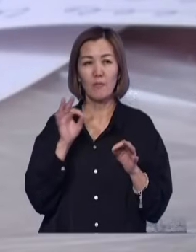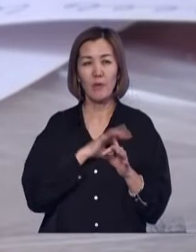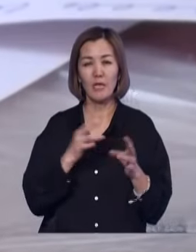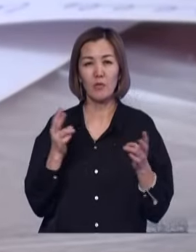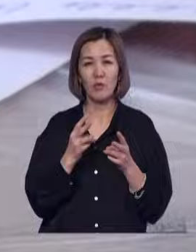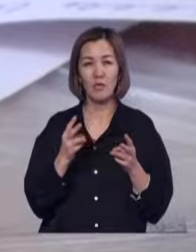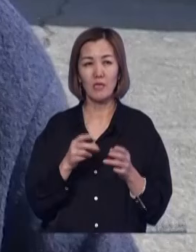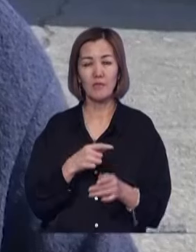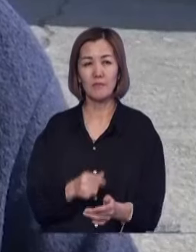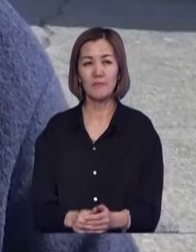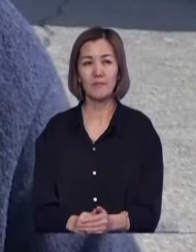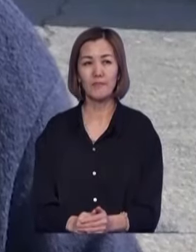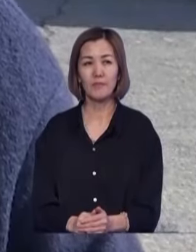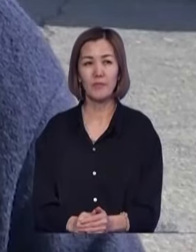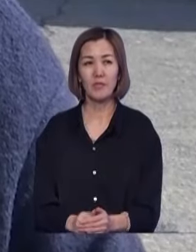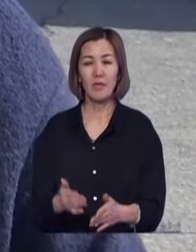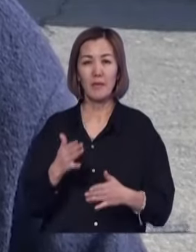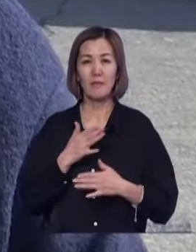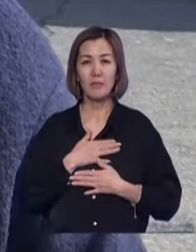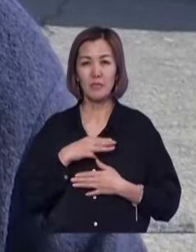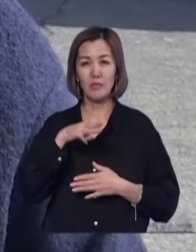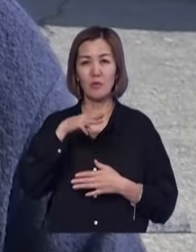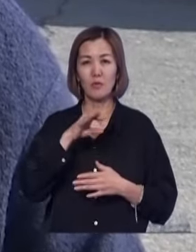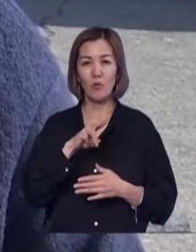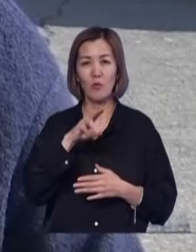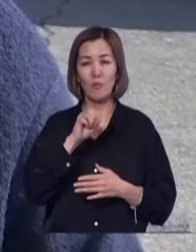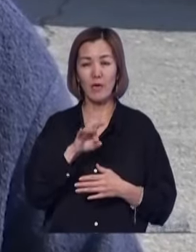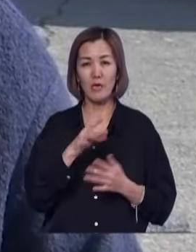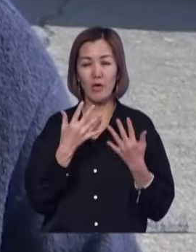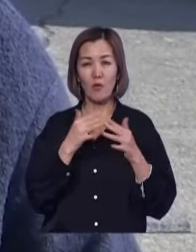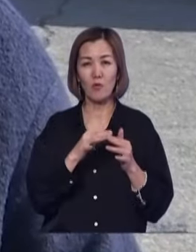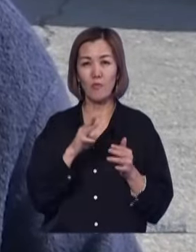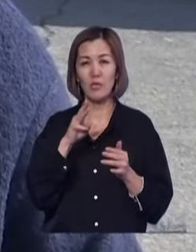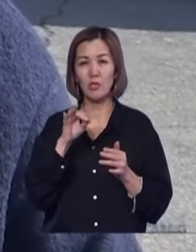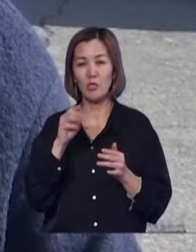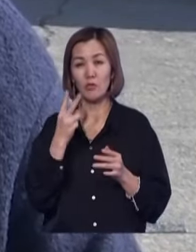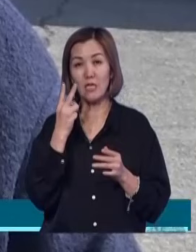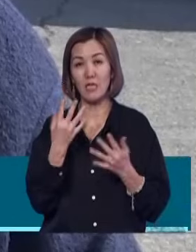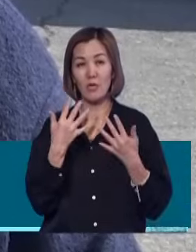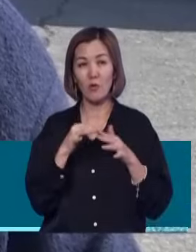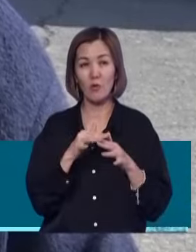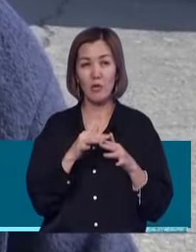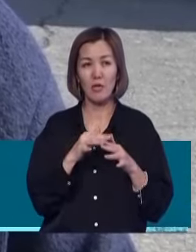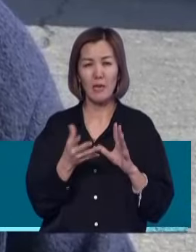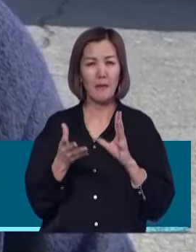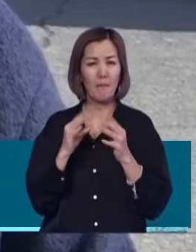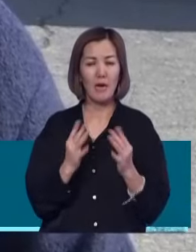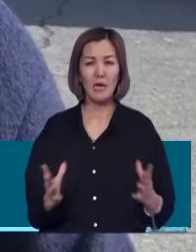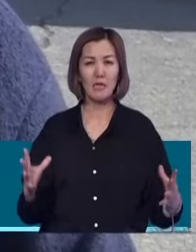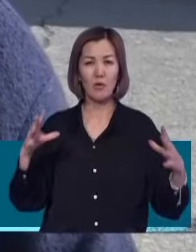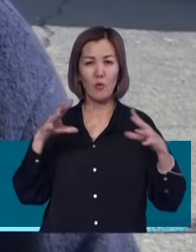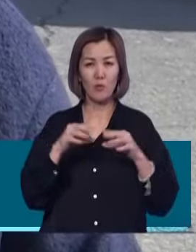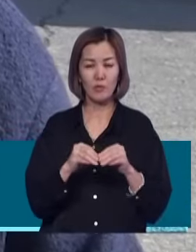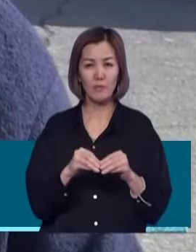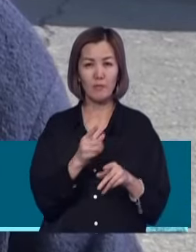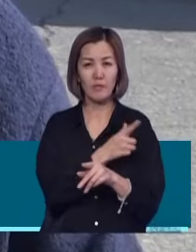деді. Біздің Топар ауылы мен Желтораңғы ауылын, Бала Топар ауылын бәрін қосып, ол